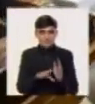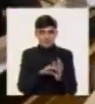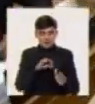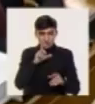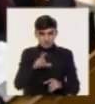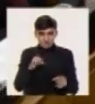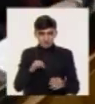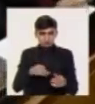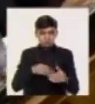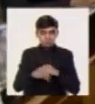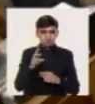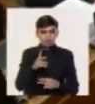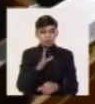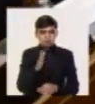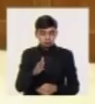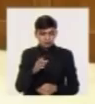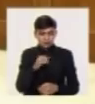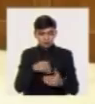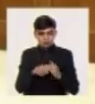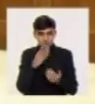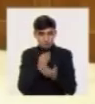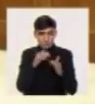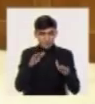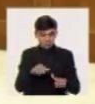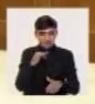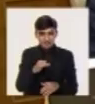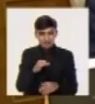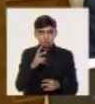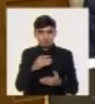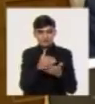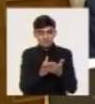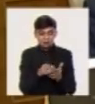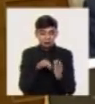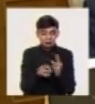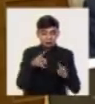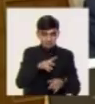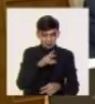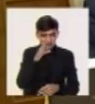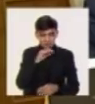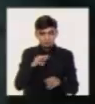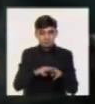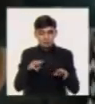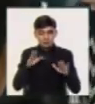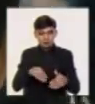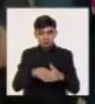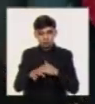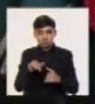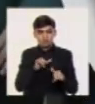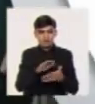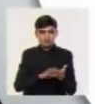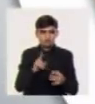Депутаттықпен қоштасатын депутаттар кімдер? Үміткерлер қатарынан шығып, мәжіліспен қош айтысатындар мансабын қайда